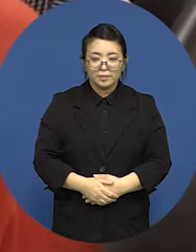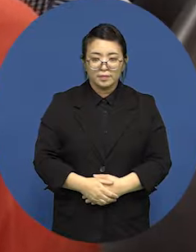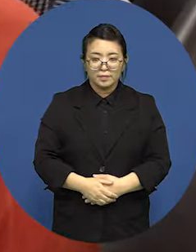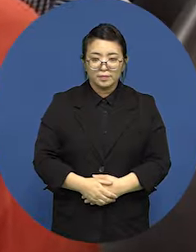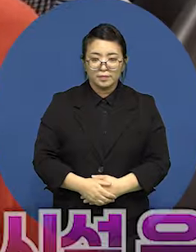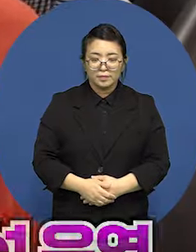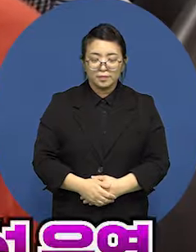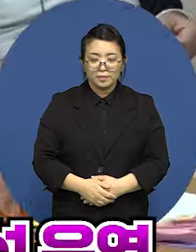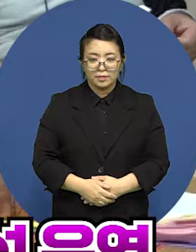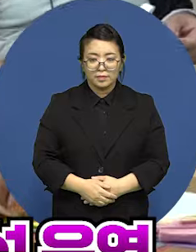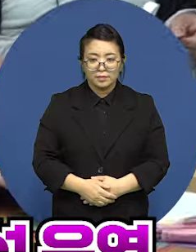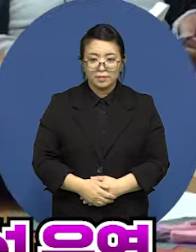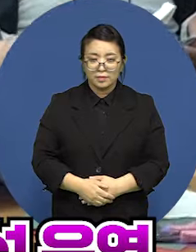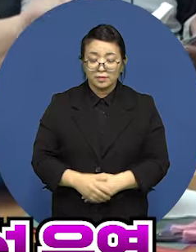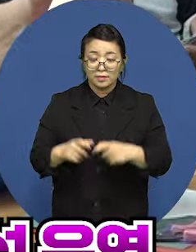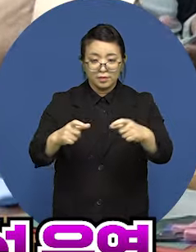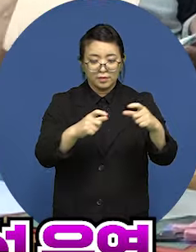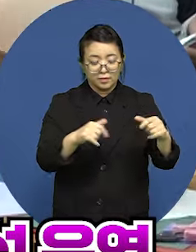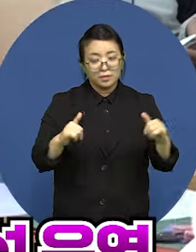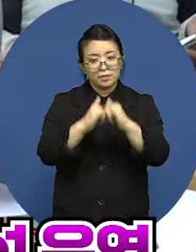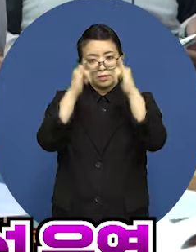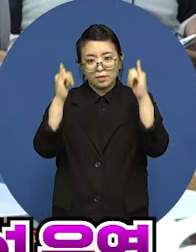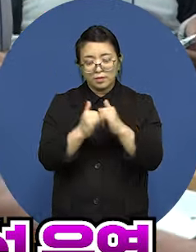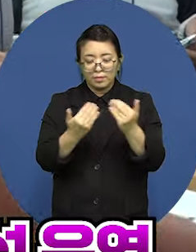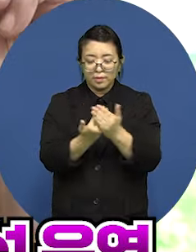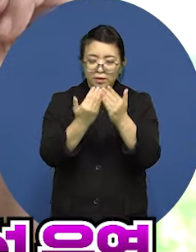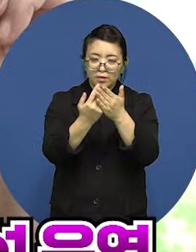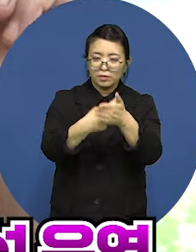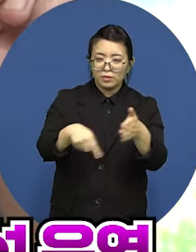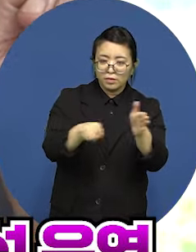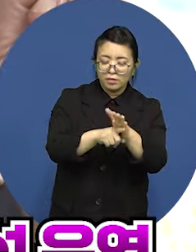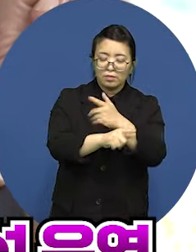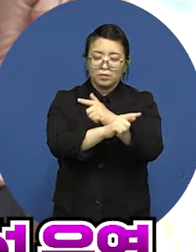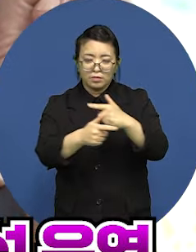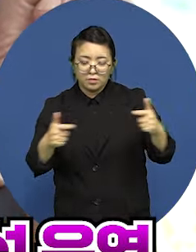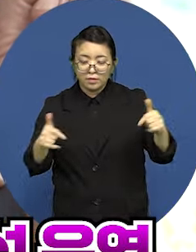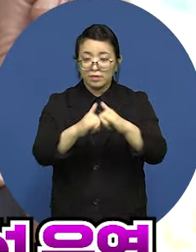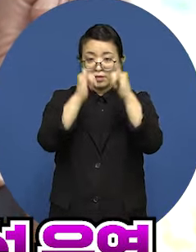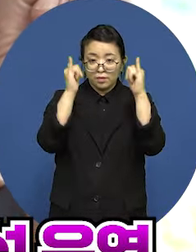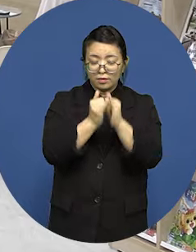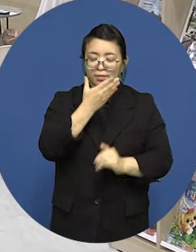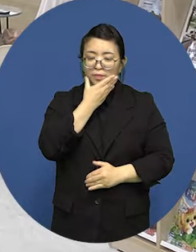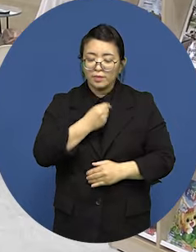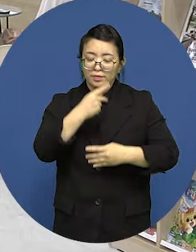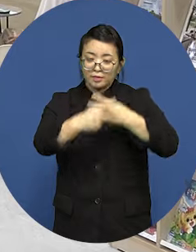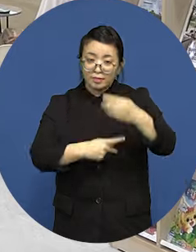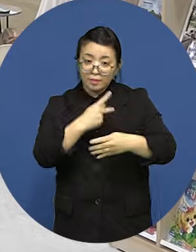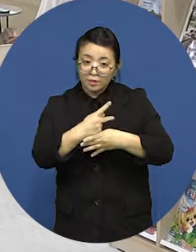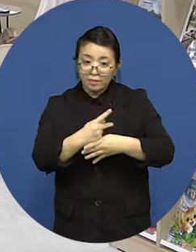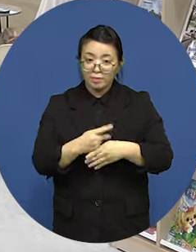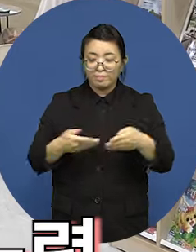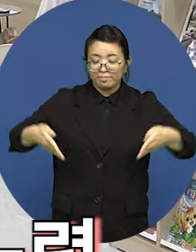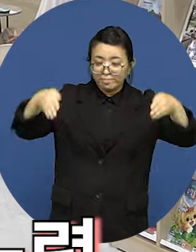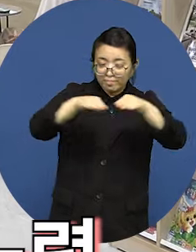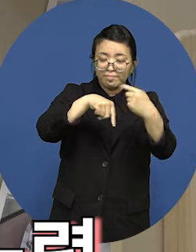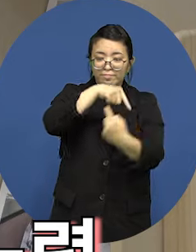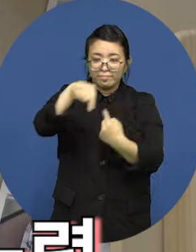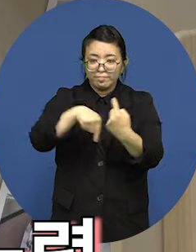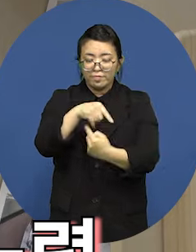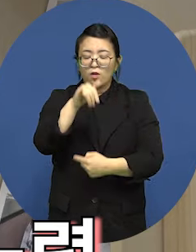양산시에서는 지역 사회 발전을 위해 다양한 사회 복지 프로그램과 시설을 운영하고 있습니다. 하북